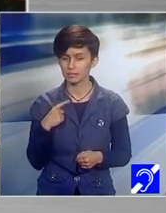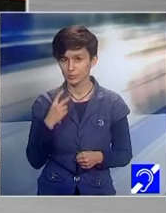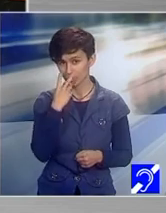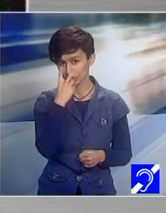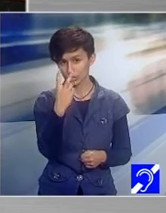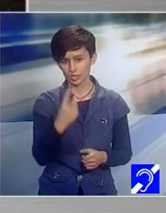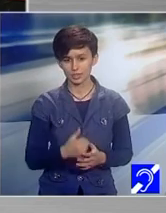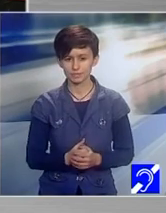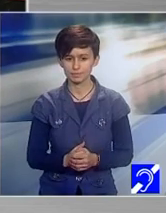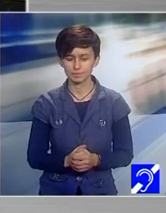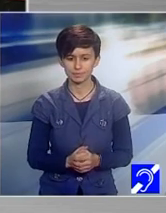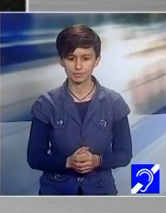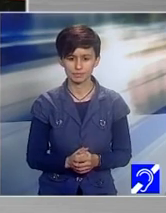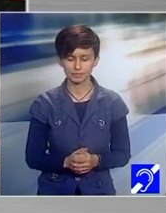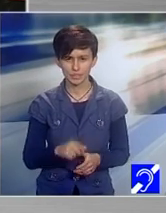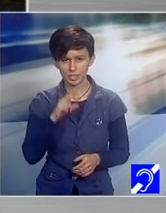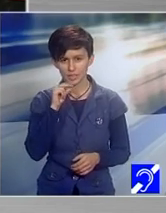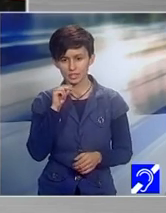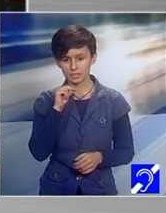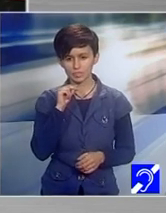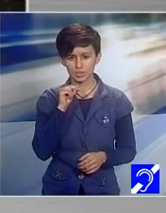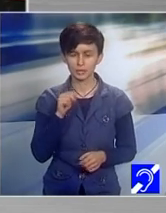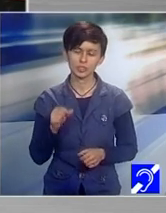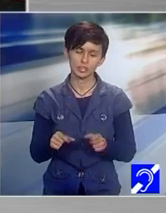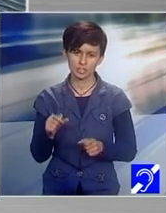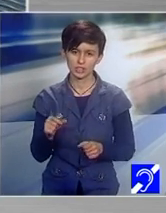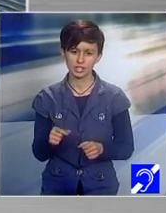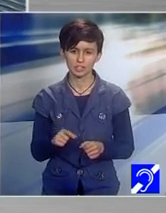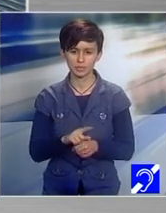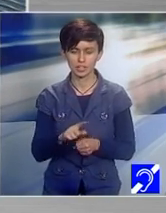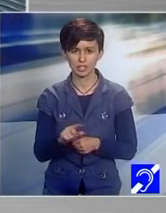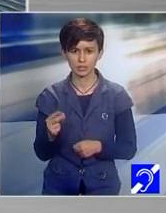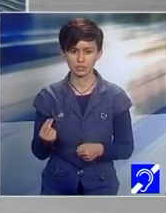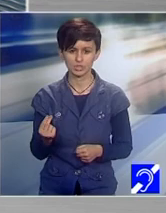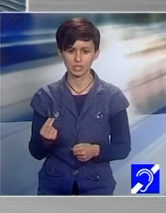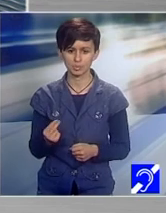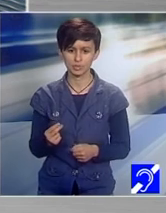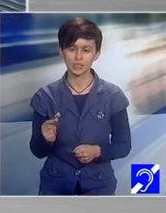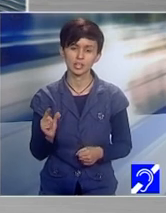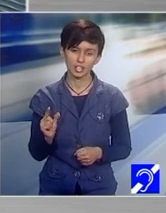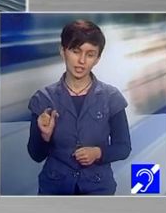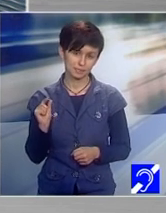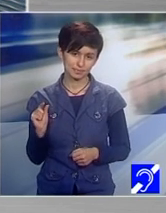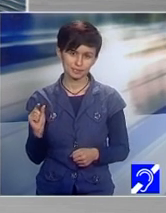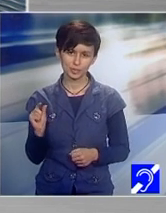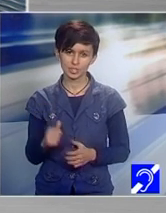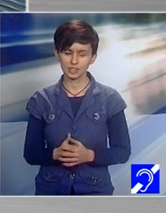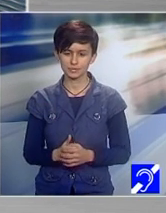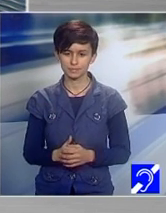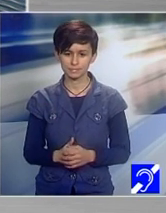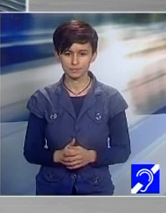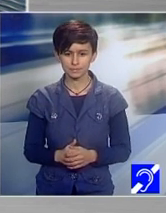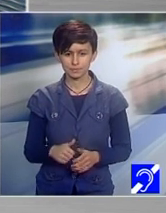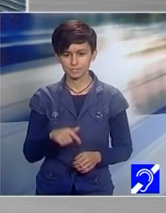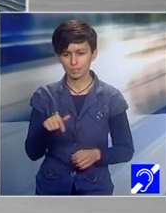păcat. Să spun, se vorbește și despre lucrurile bune și prea puțin, noi încercăm. Prea puțin, eu n-am știut. Dacă